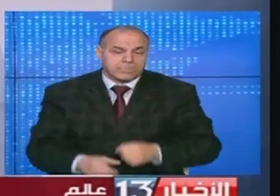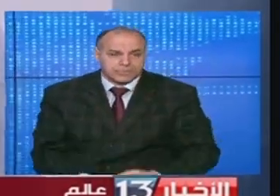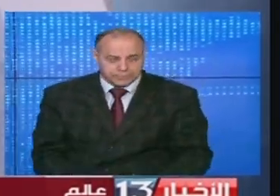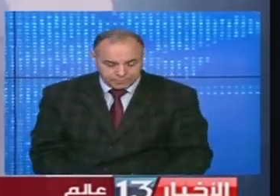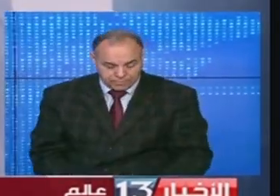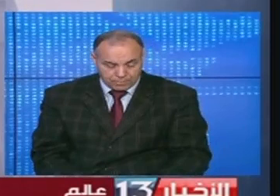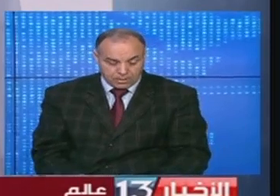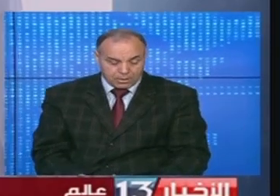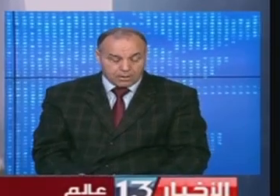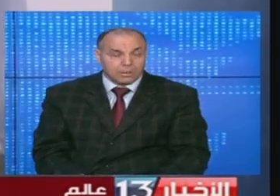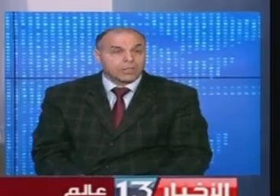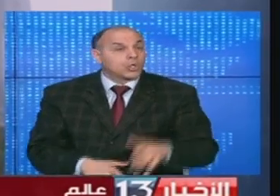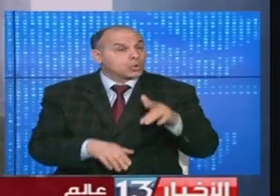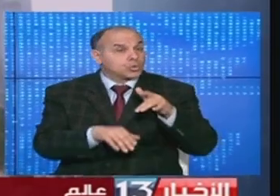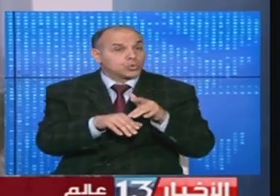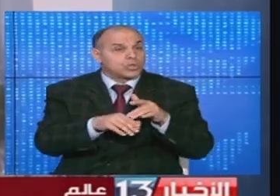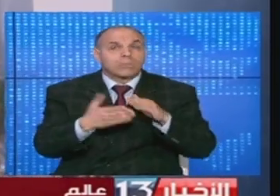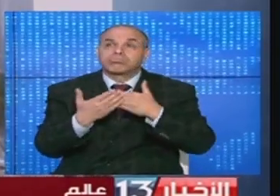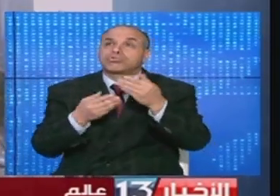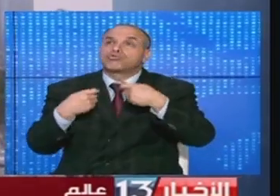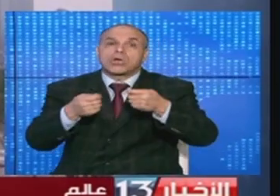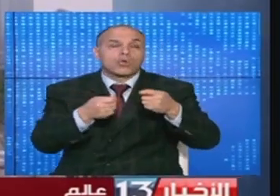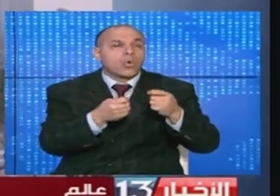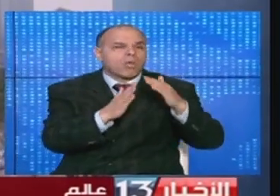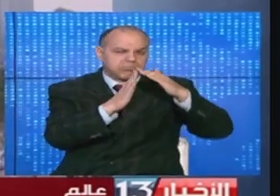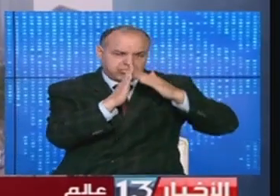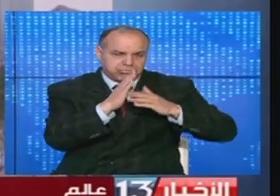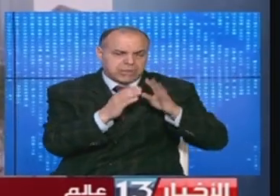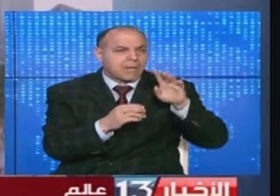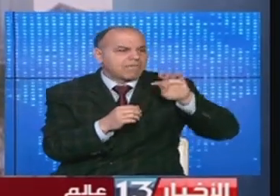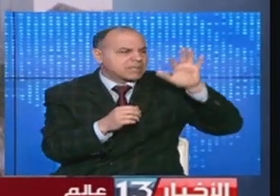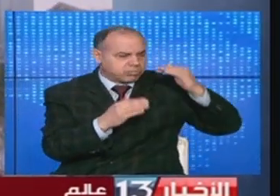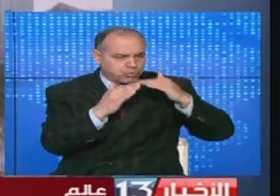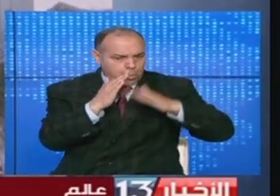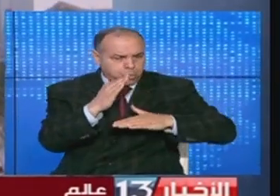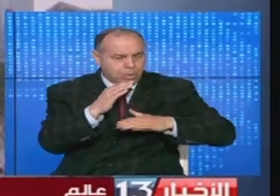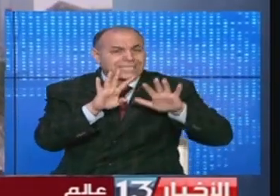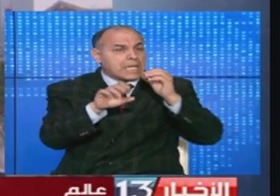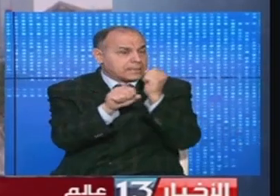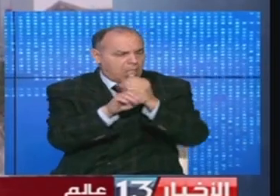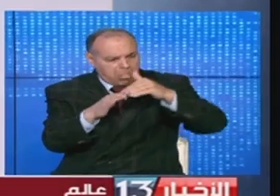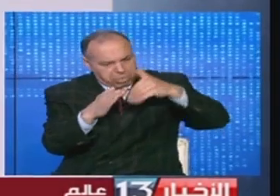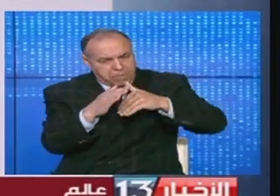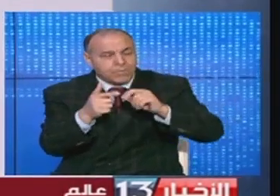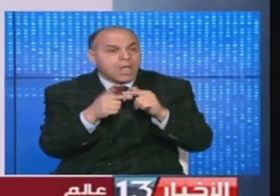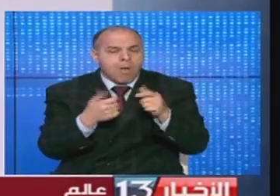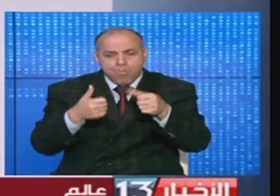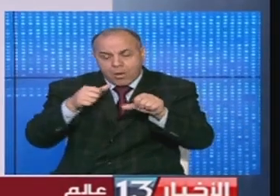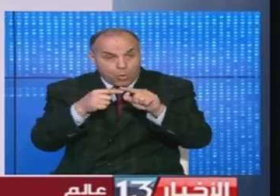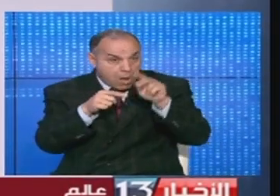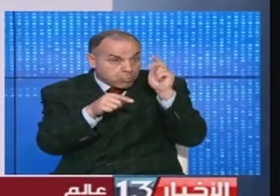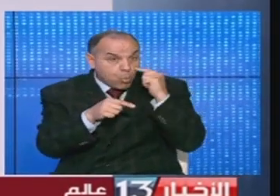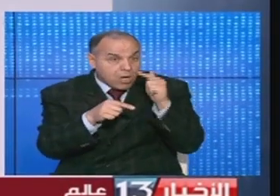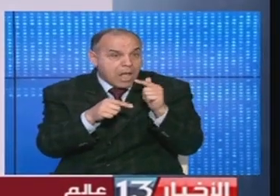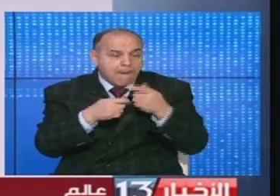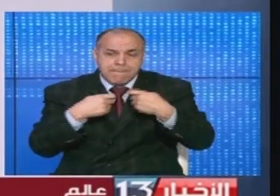كما تضرر قطاع العقارات بيشدد انخفض ارباحه الى ادنى المستوى في تسع سنوات ويقول محللون ان